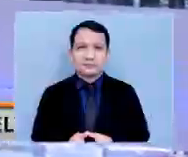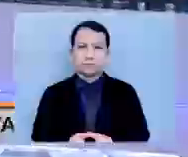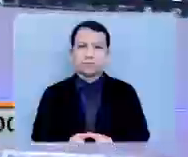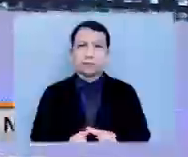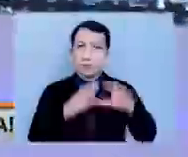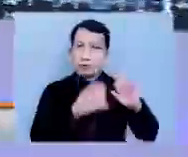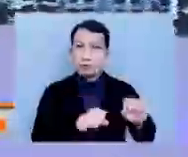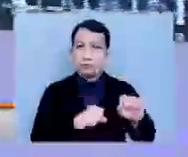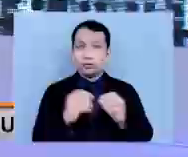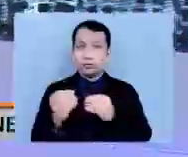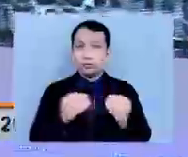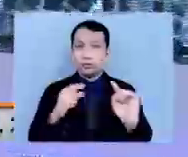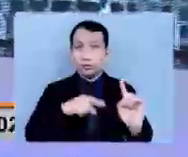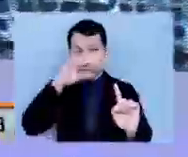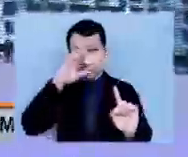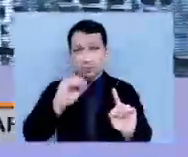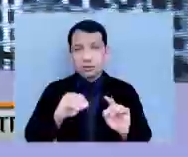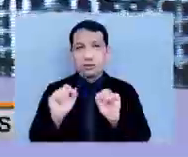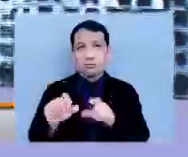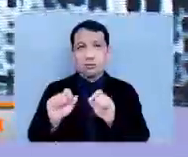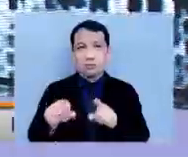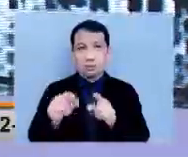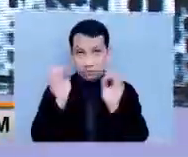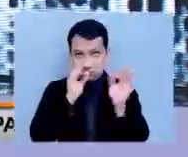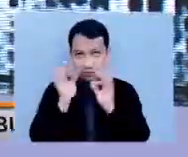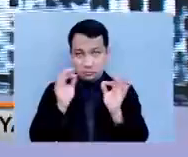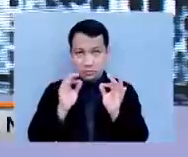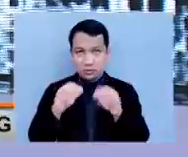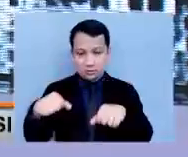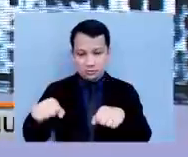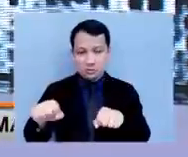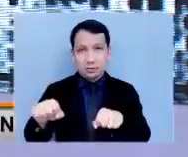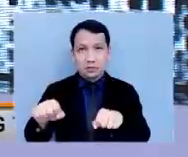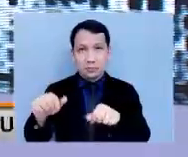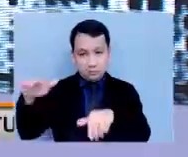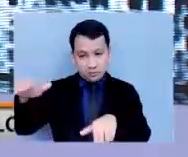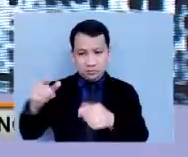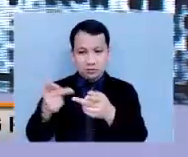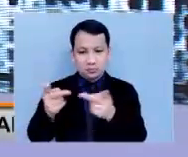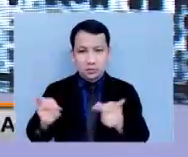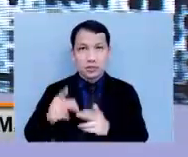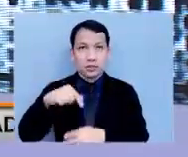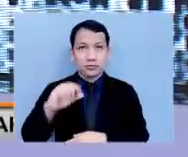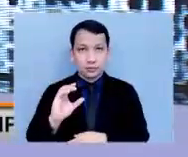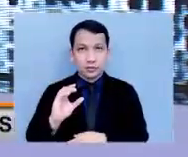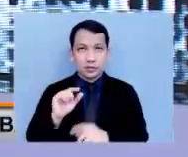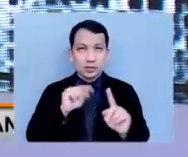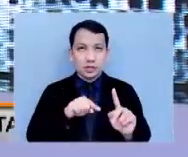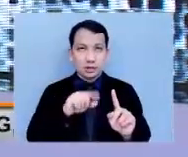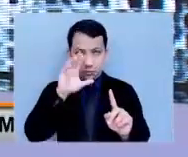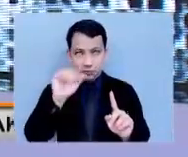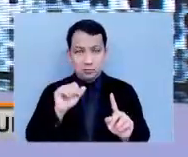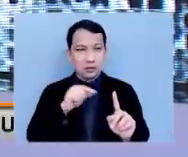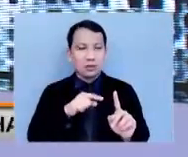Arestado sa by bus ang isang lalaking nagtutulak umano ng droga sa mga tricycle driver sa kanilang lugar sa Quezon City. Ang suspect na